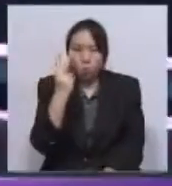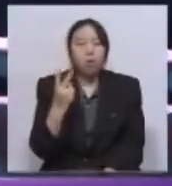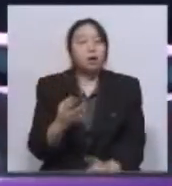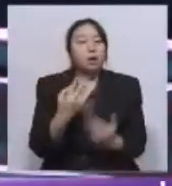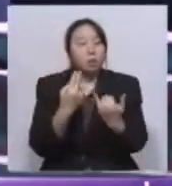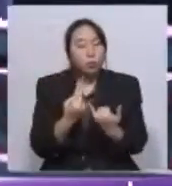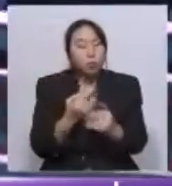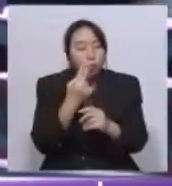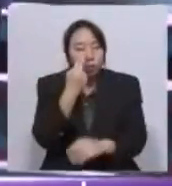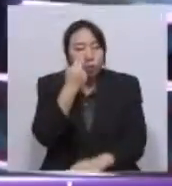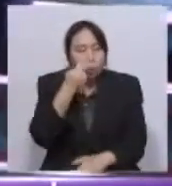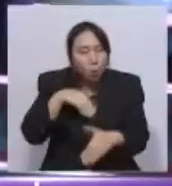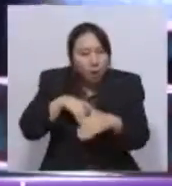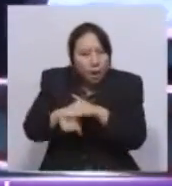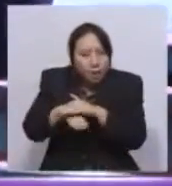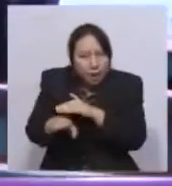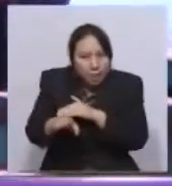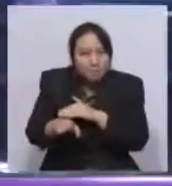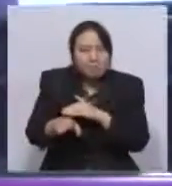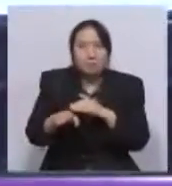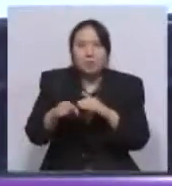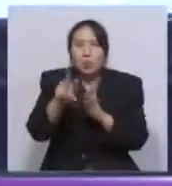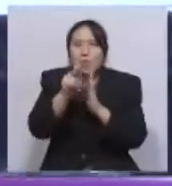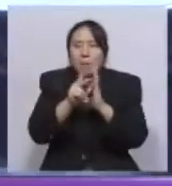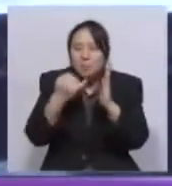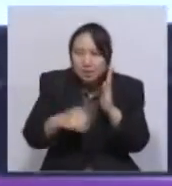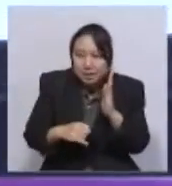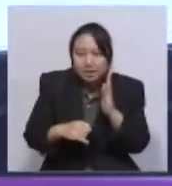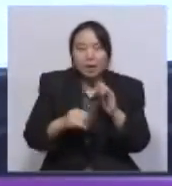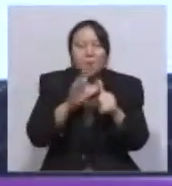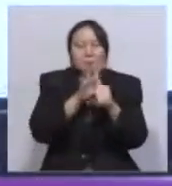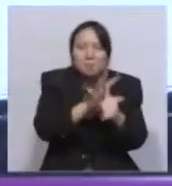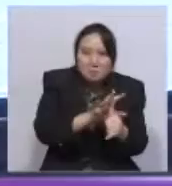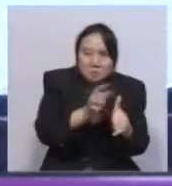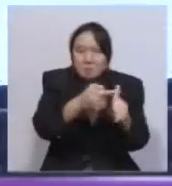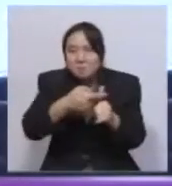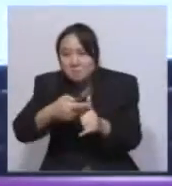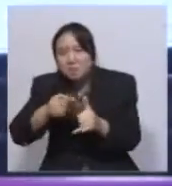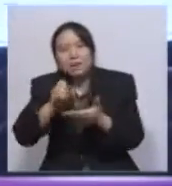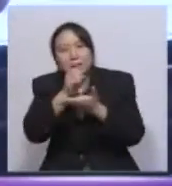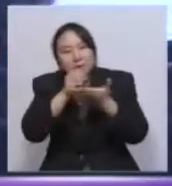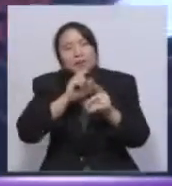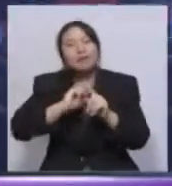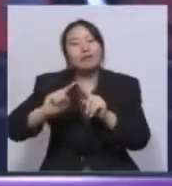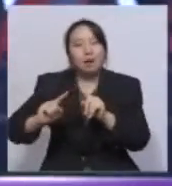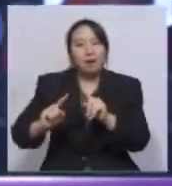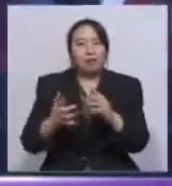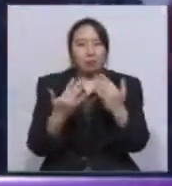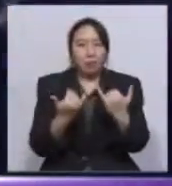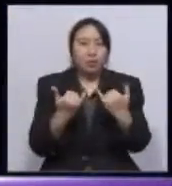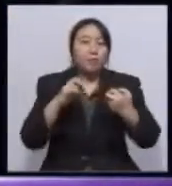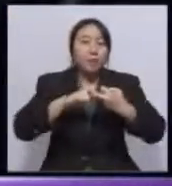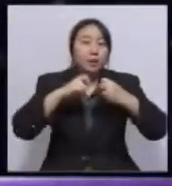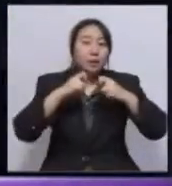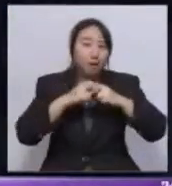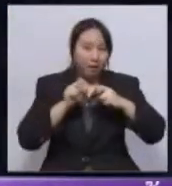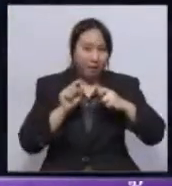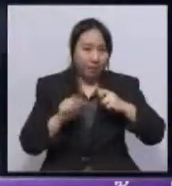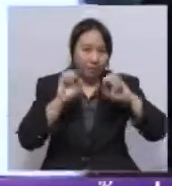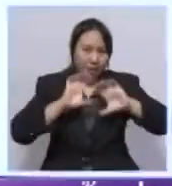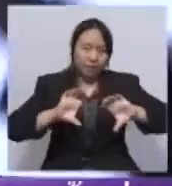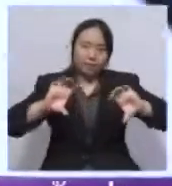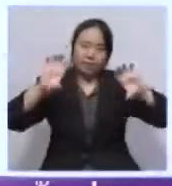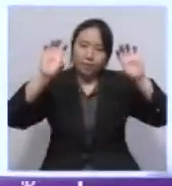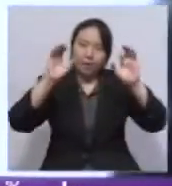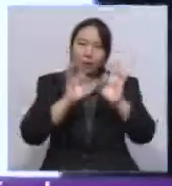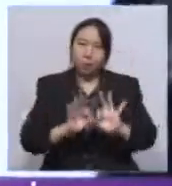านการณ์การลักลอบเข้าเมืองการค้ามนุษย์และยาเสพติดซึ่งในปัจจุบันกำลังเป็นปัญหาที่ทางรัฐบาลได้ให้ความ